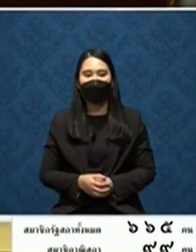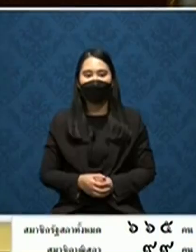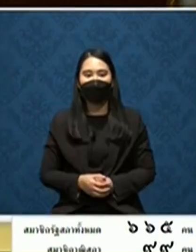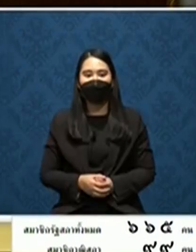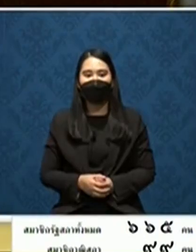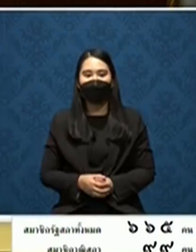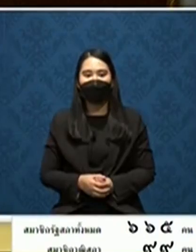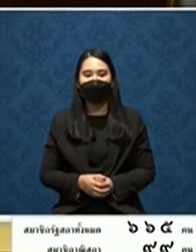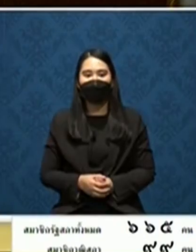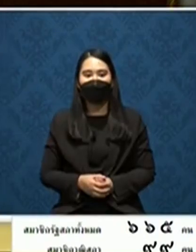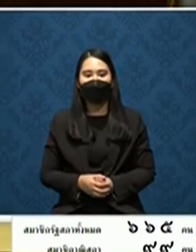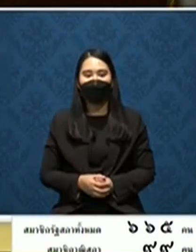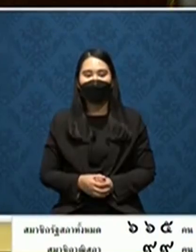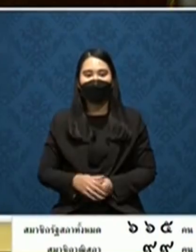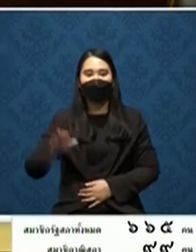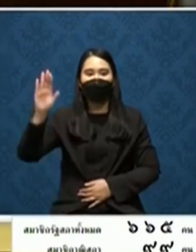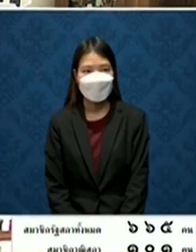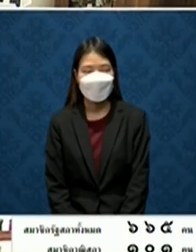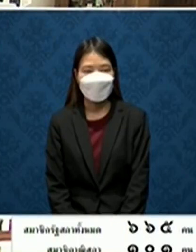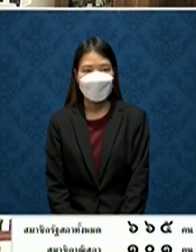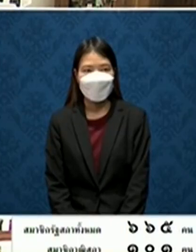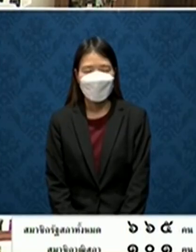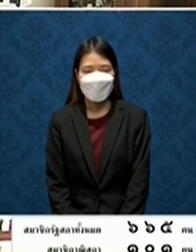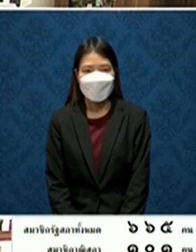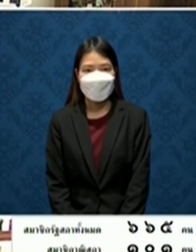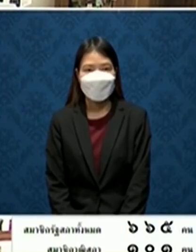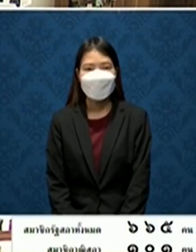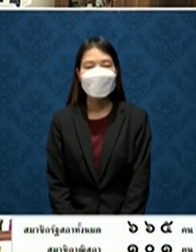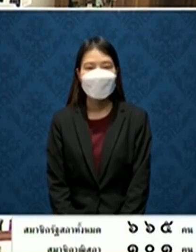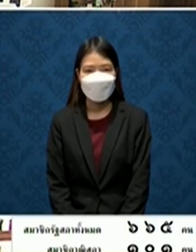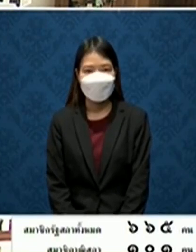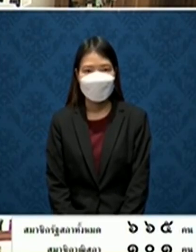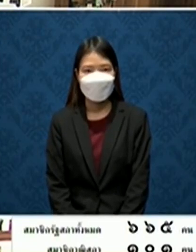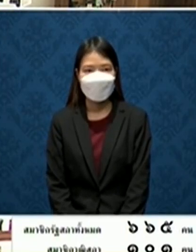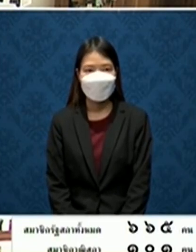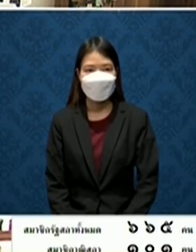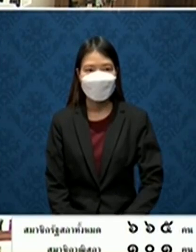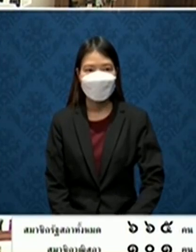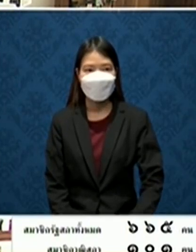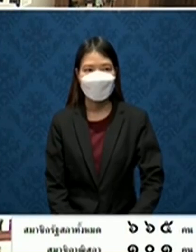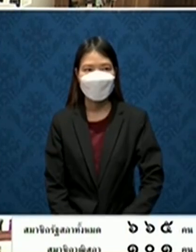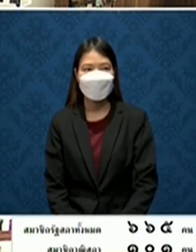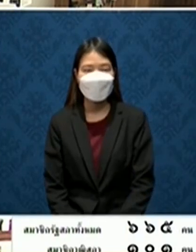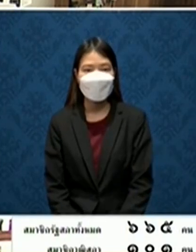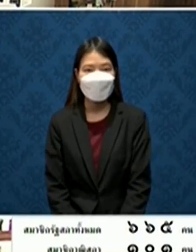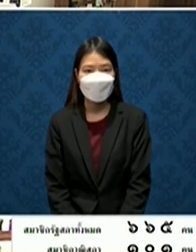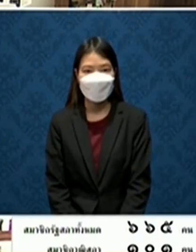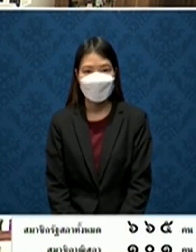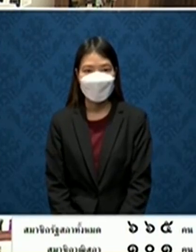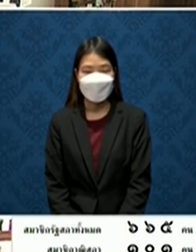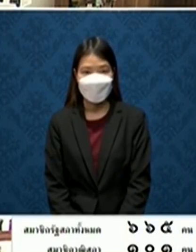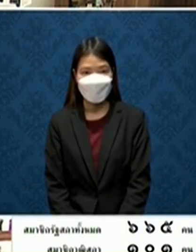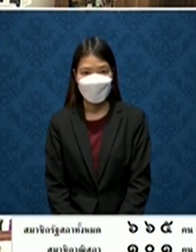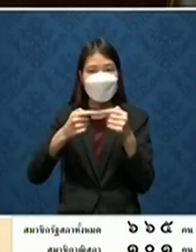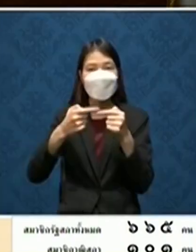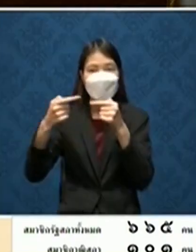คือมันวาระพิเศษเนี่ยมันมีข้อสังเกตเรื่องวาระพิเศษกันไงว่าสุดท้ายมันสามารถที่จะเอามาใช้ในการพิจารณาตรงนี้ได้หรือเปล่านะคะ